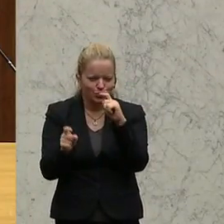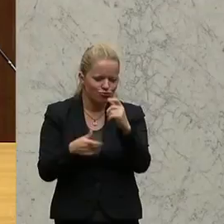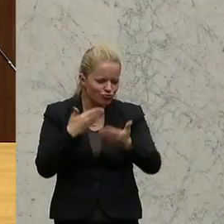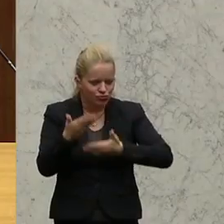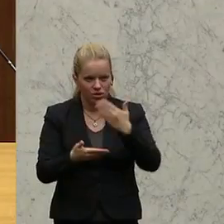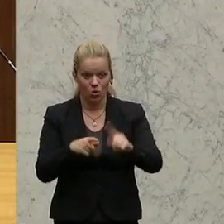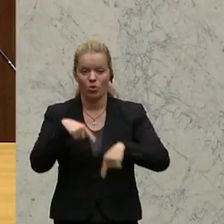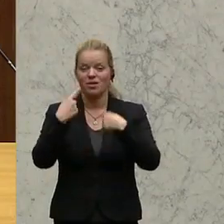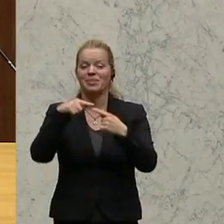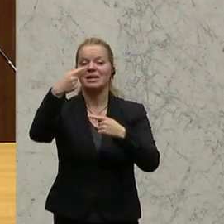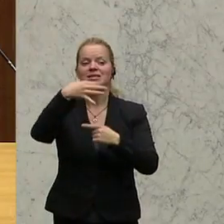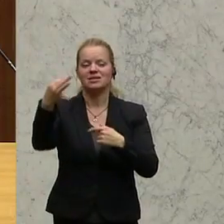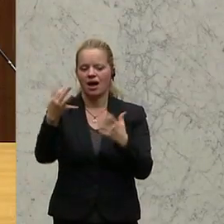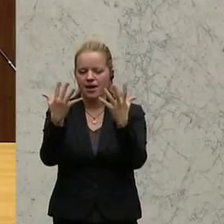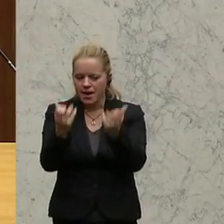die waren